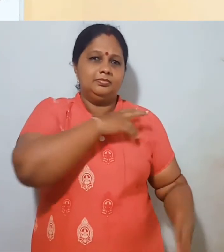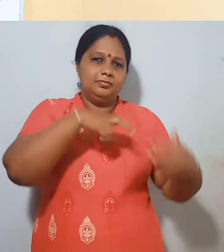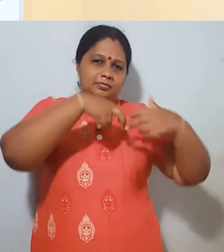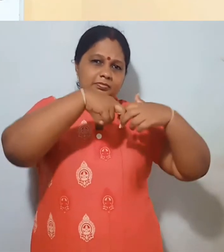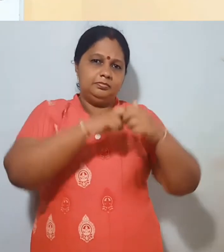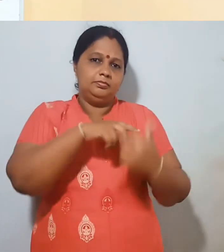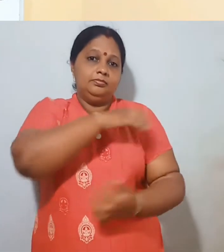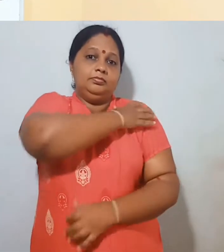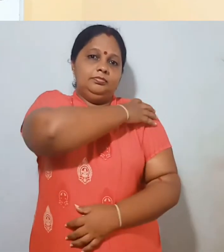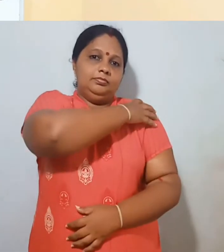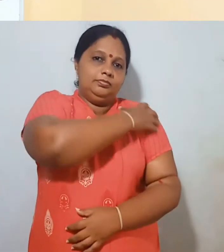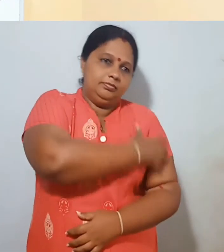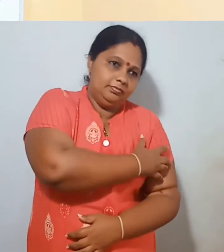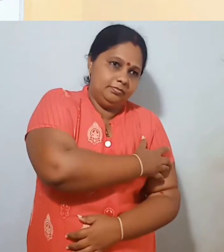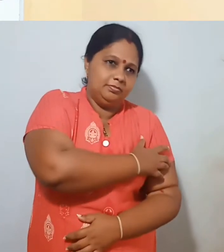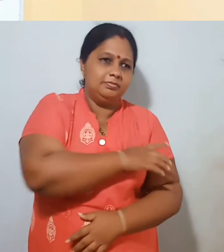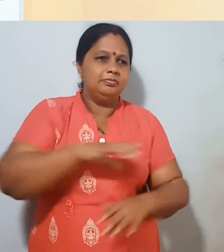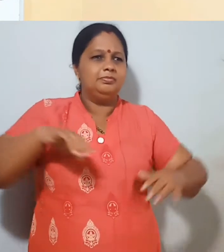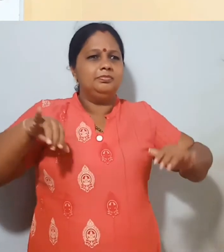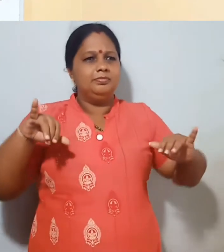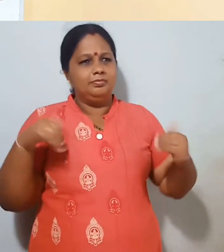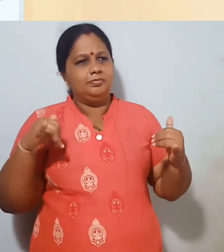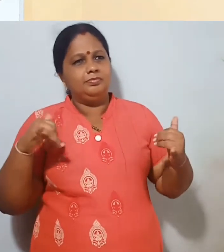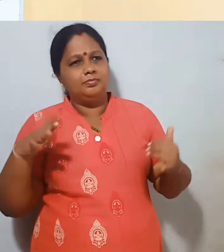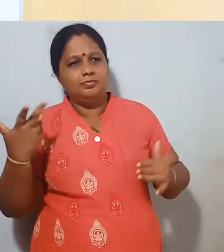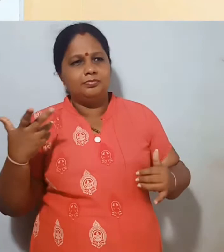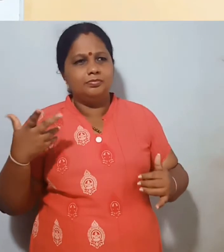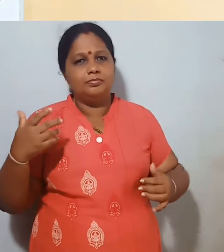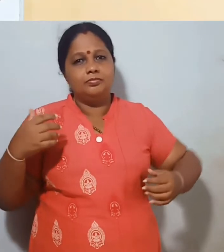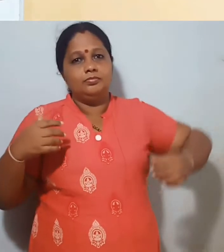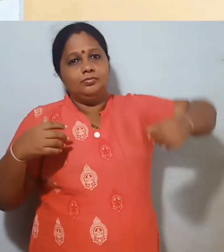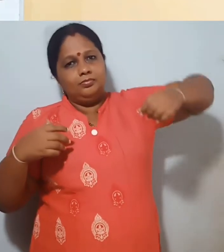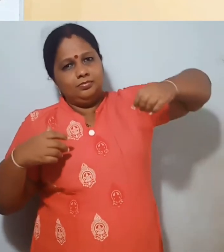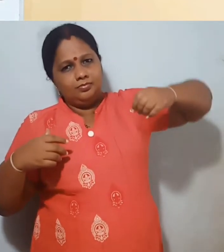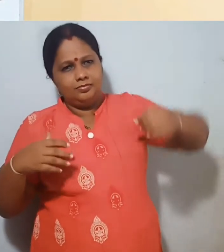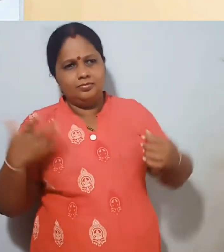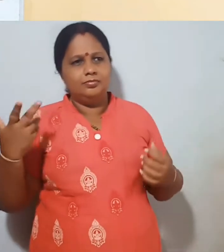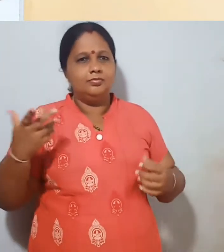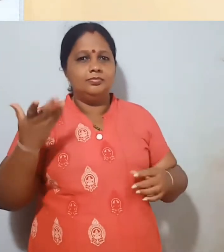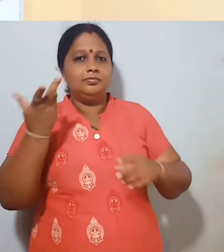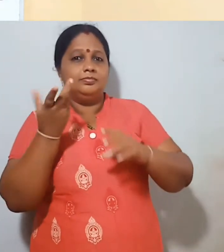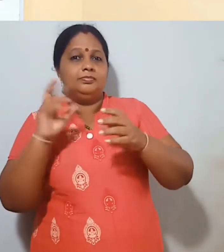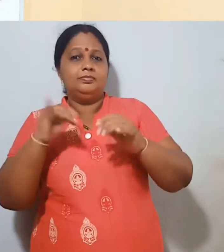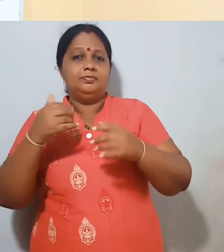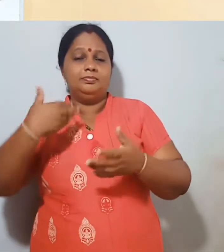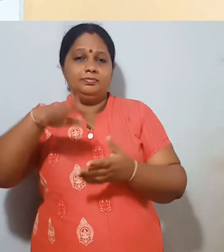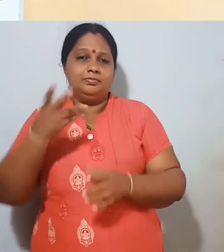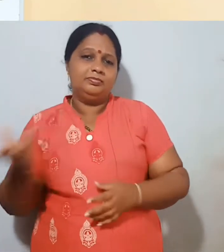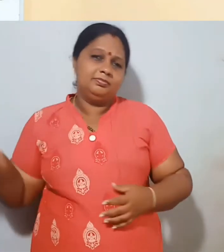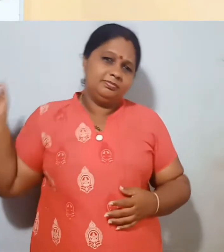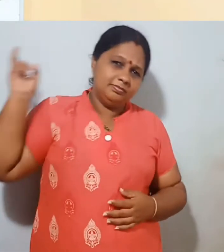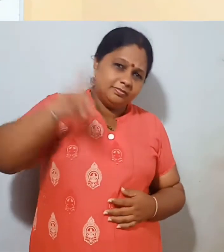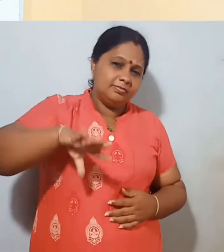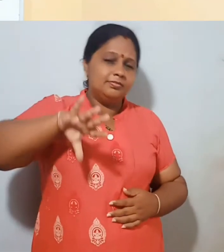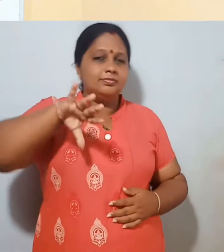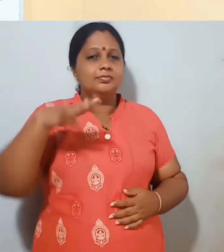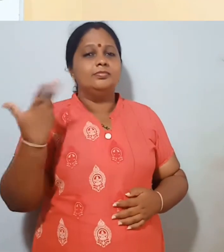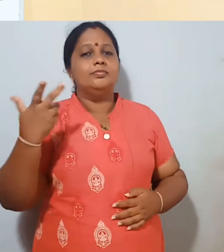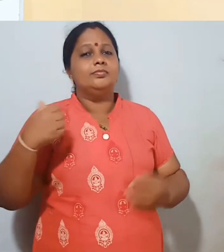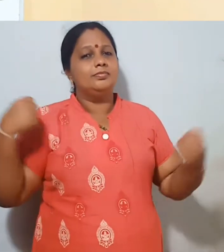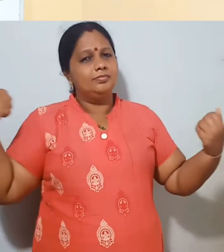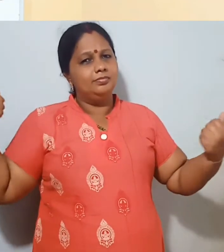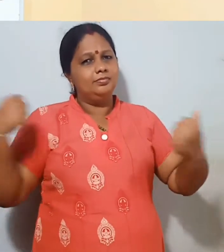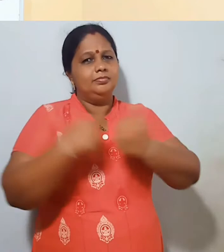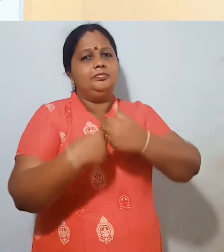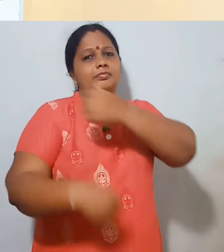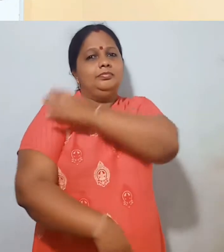கலரலாம். சிலருக்கு விளையாடக்குள்ள வரும், சிலருக்கு கையை உயர்த்துக்குள்ள வரும், சிலருக்கு கிரிக்கெட் பால் அறியக்குள்ள வரும், சிலருக்கு ஆக்சிடென்ட்ல வரும். அப்படி கலண்டால்